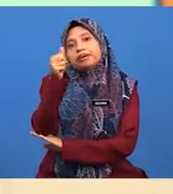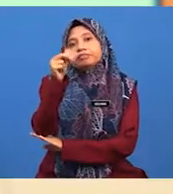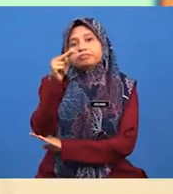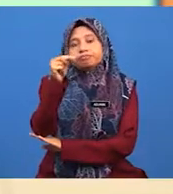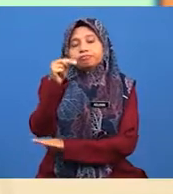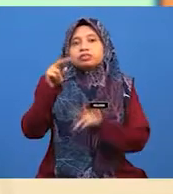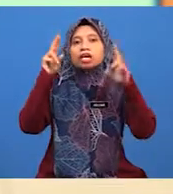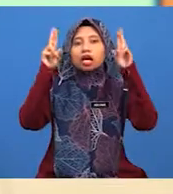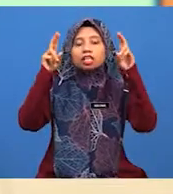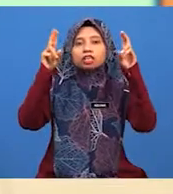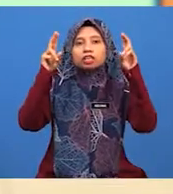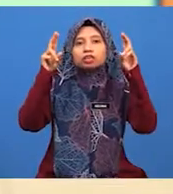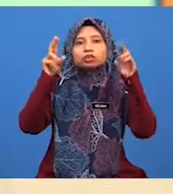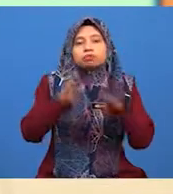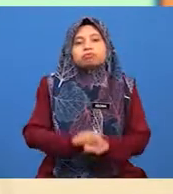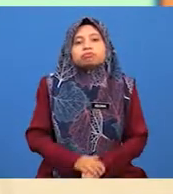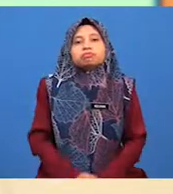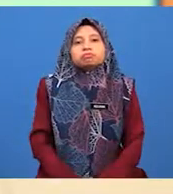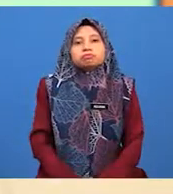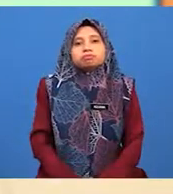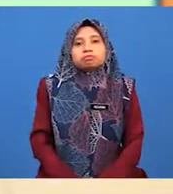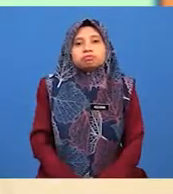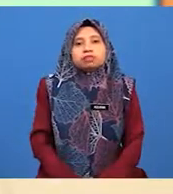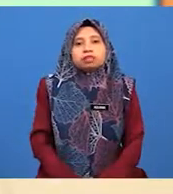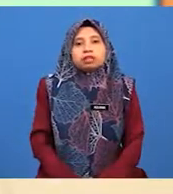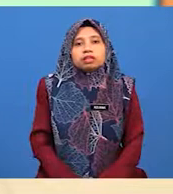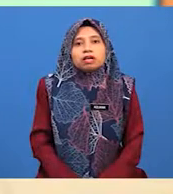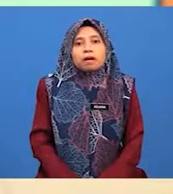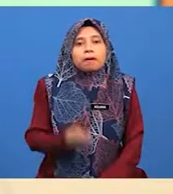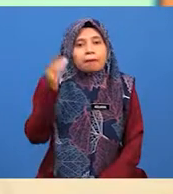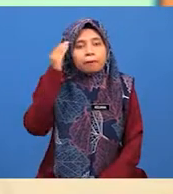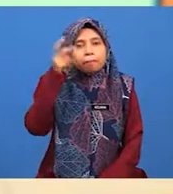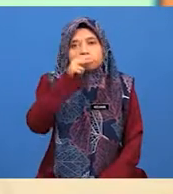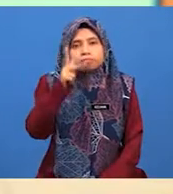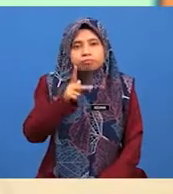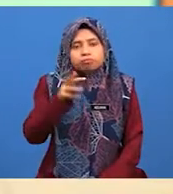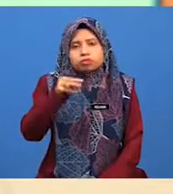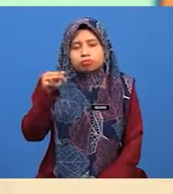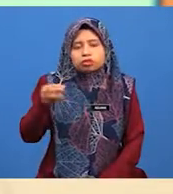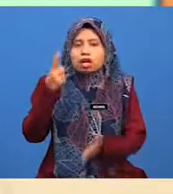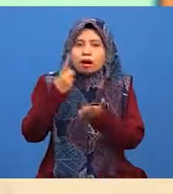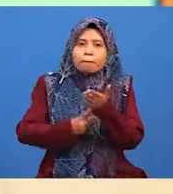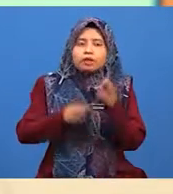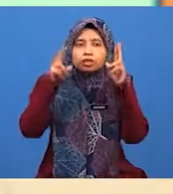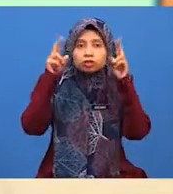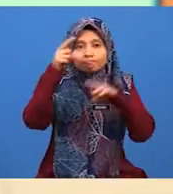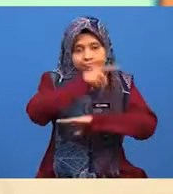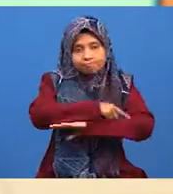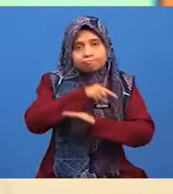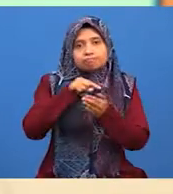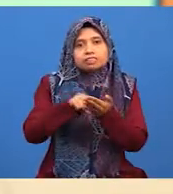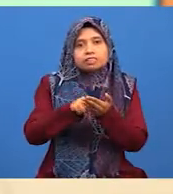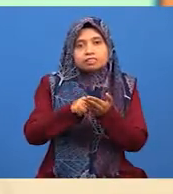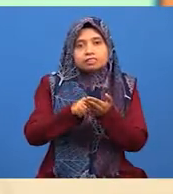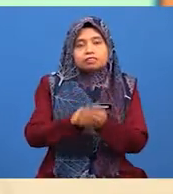topik pembelajaran yang baharu. Baiklah, tahukah murid-murid apakah tajuk yang akan kita